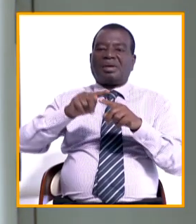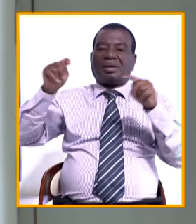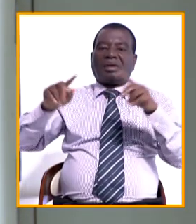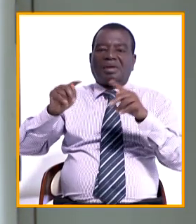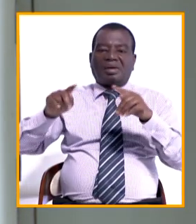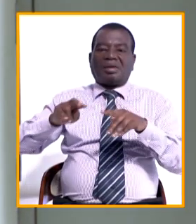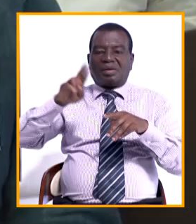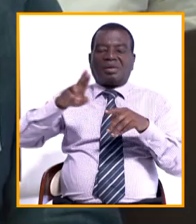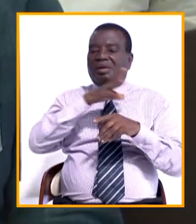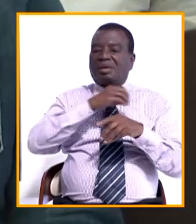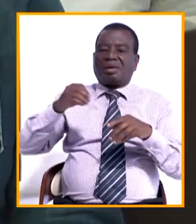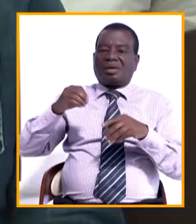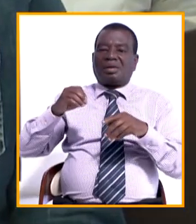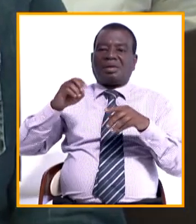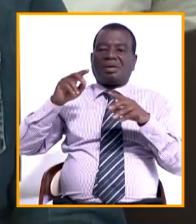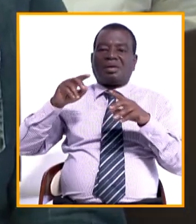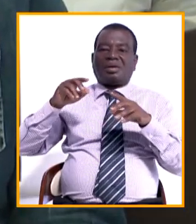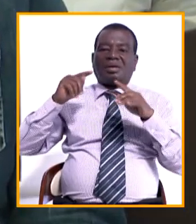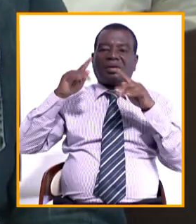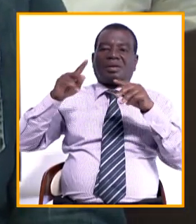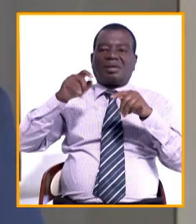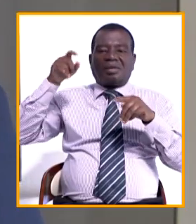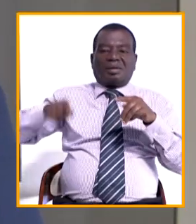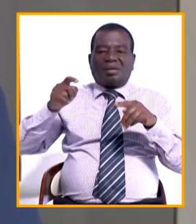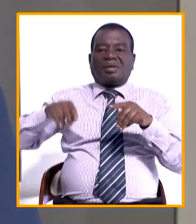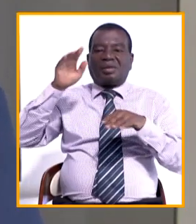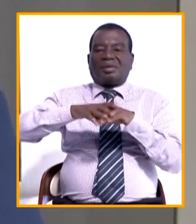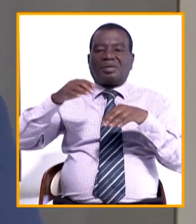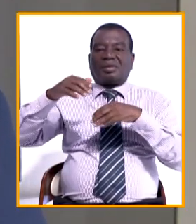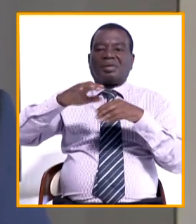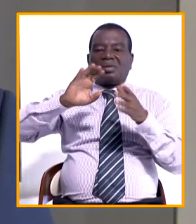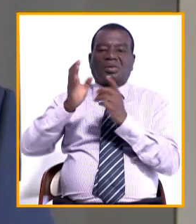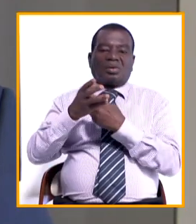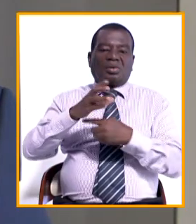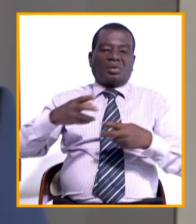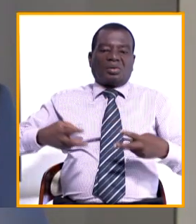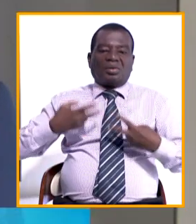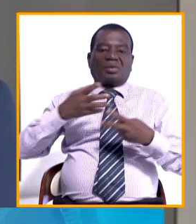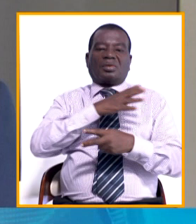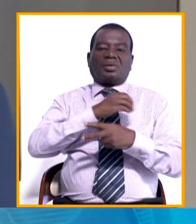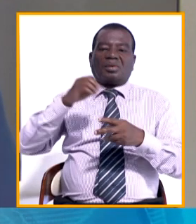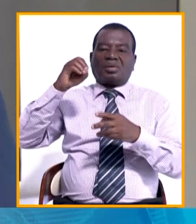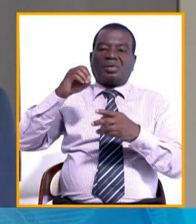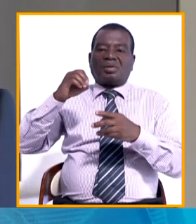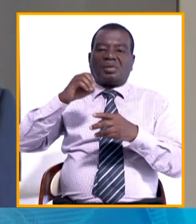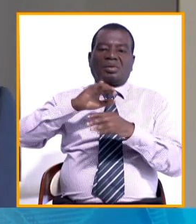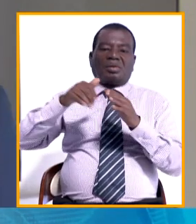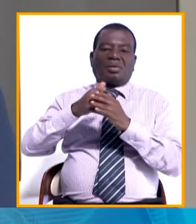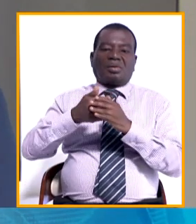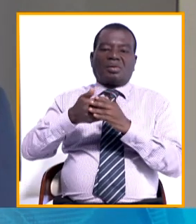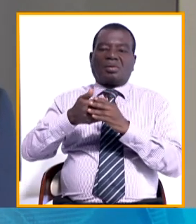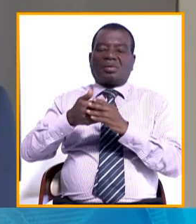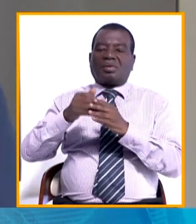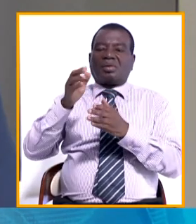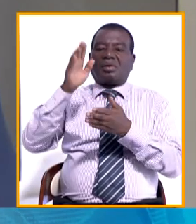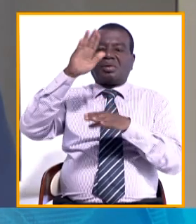par la direction générale. La télé va vraiment insister sur le côté utile. Devant la pléthore de contenu que nous avons à foison sur le net, un peu partout même sur